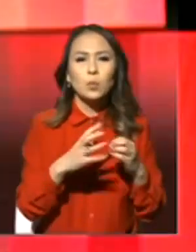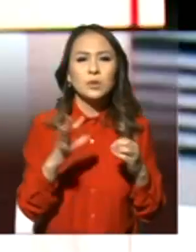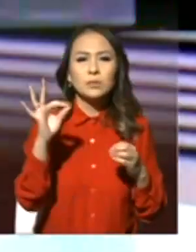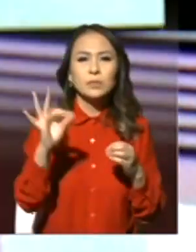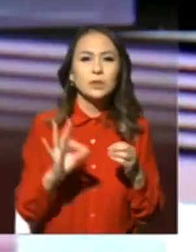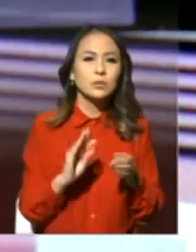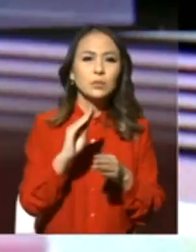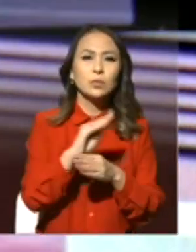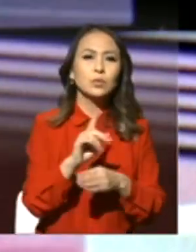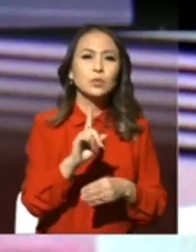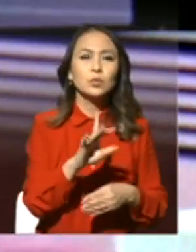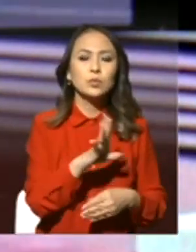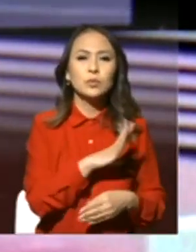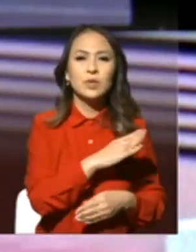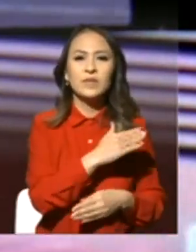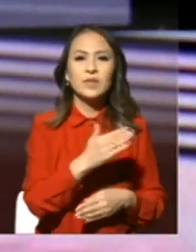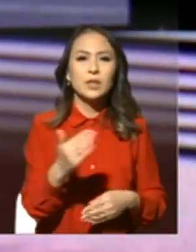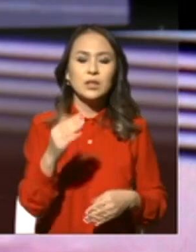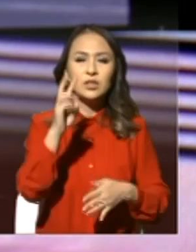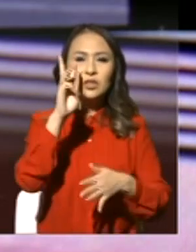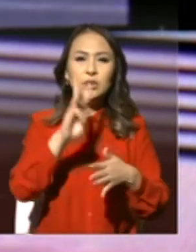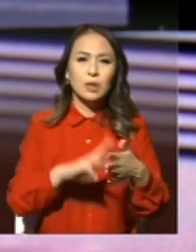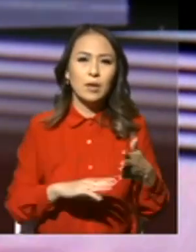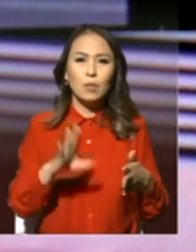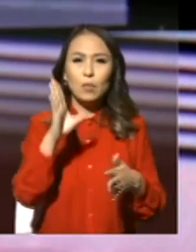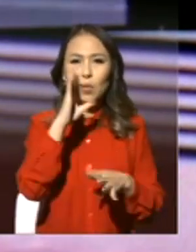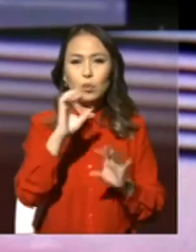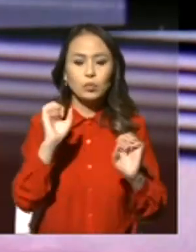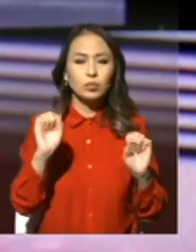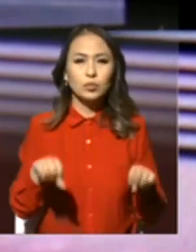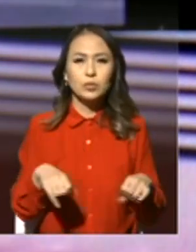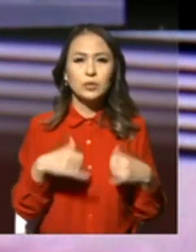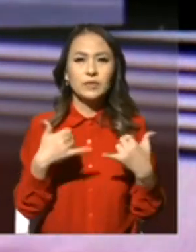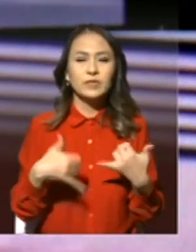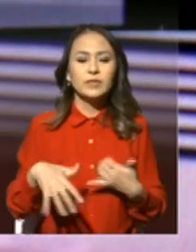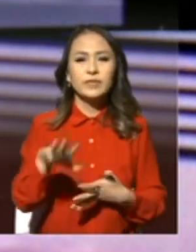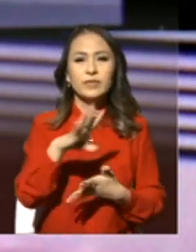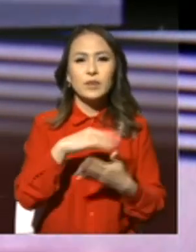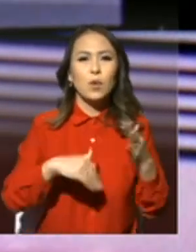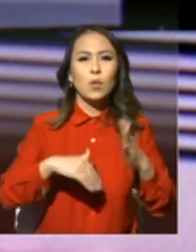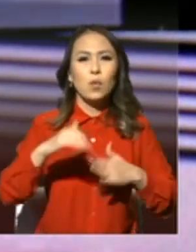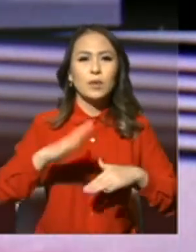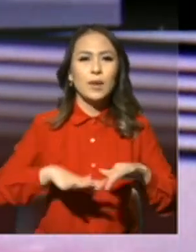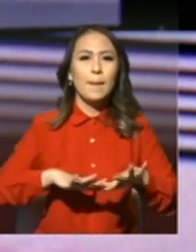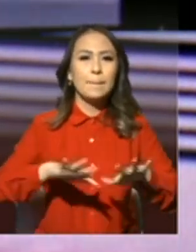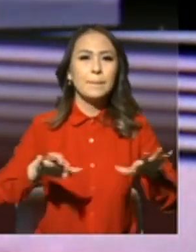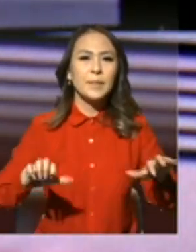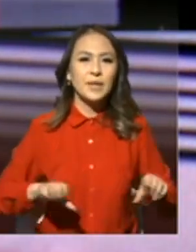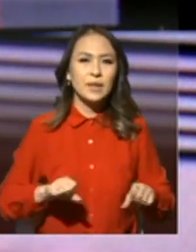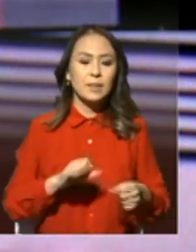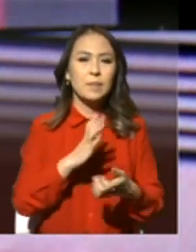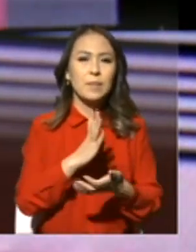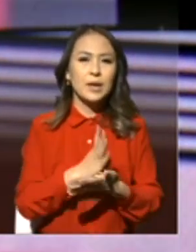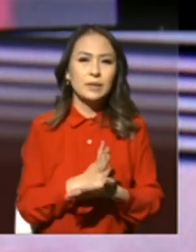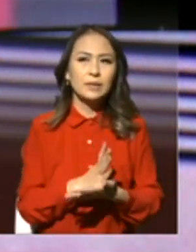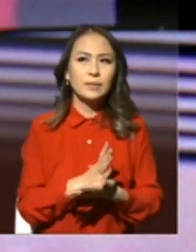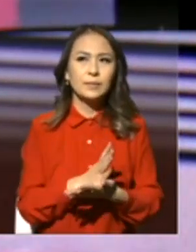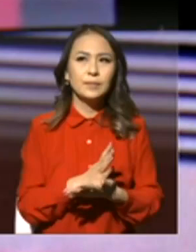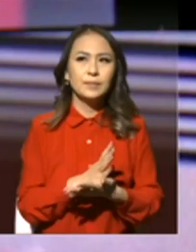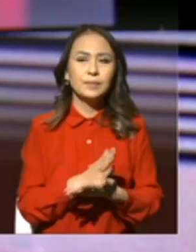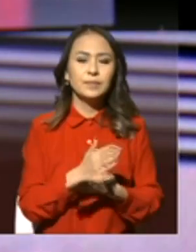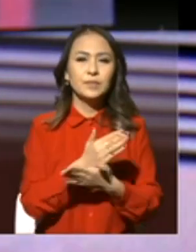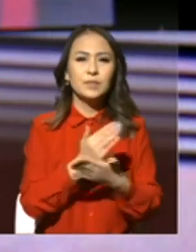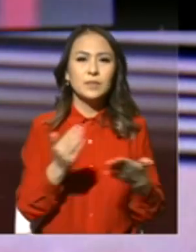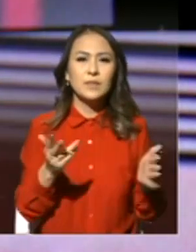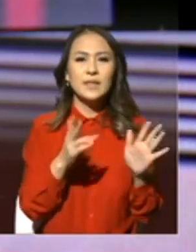көбейтпеу үшін оларға айыппұл салатын жағдай бар. Қазір барлық қолдарда билік бар. Иә, билік бар. Енді жаңа айтып отырмын ғой,